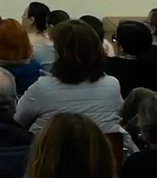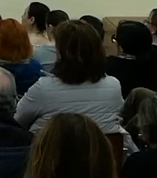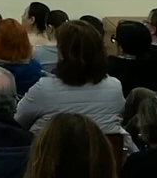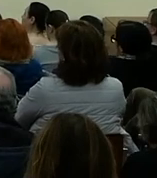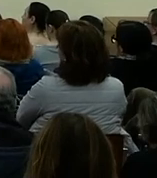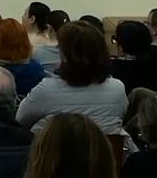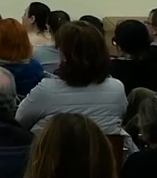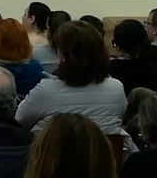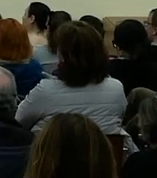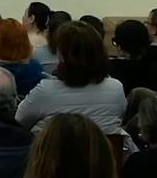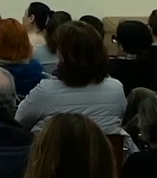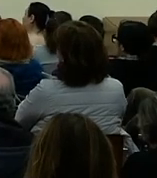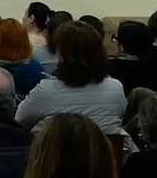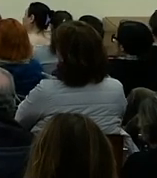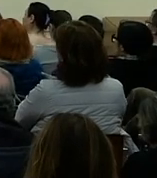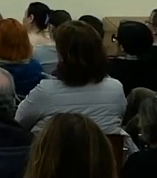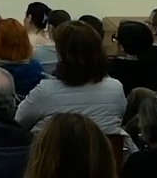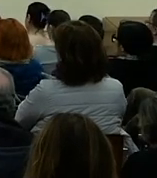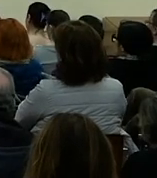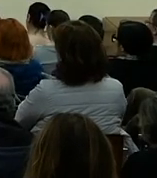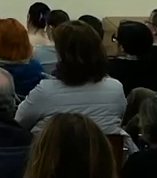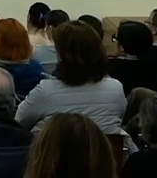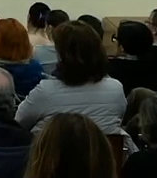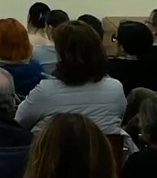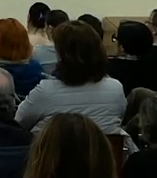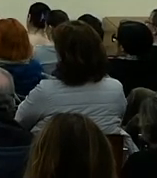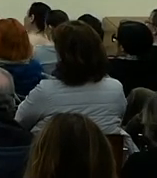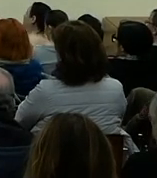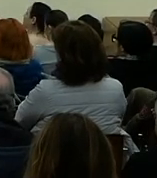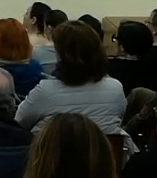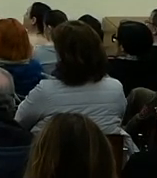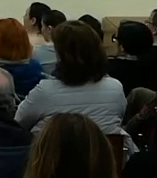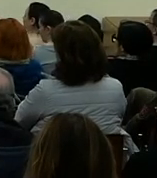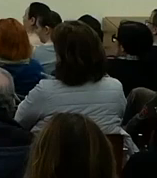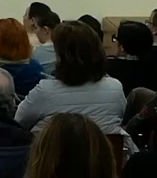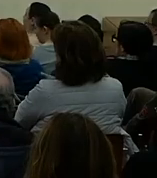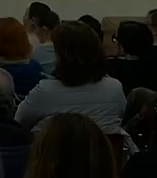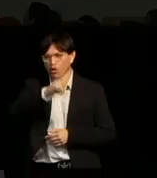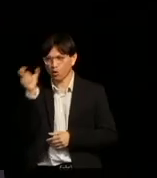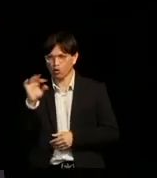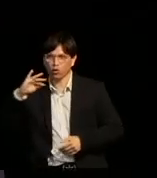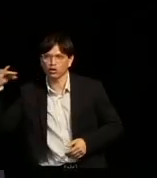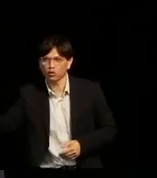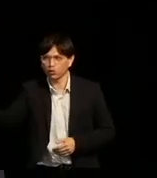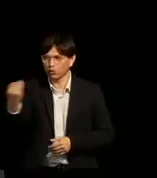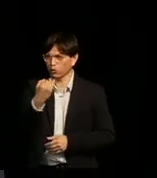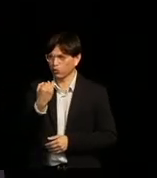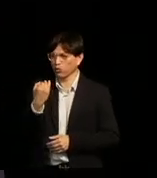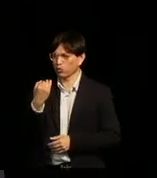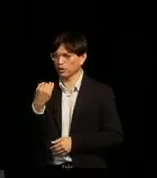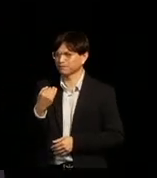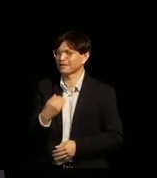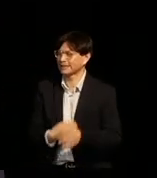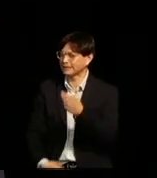Luigi Ecco la prima cosa che mi viene in mente in tanto Buongiorno a tutti è che Il luogo è